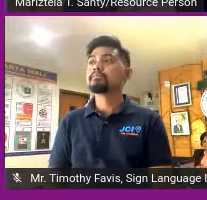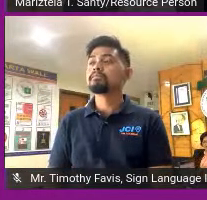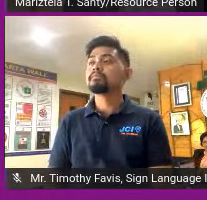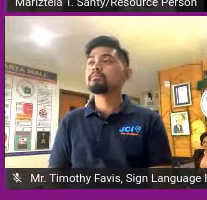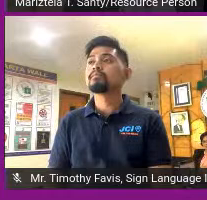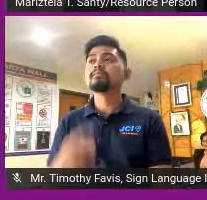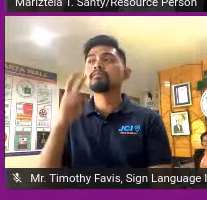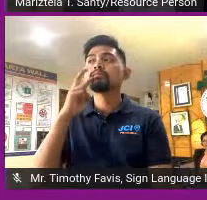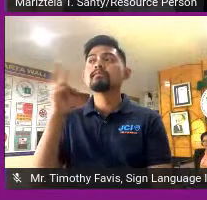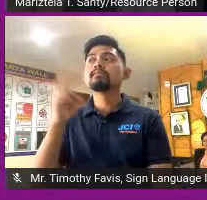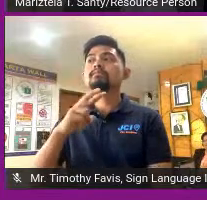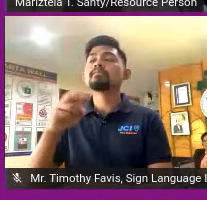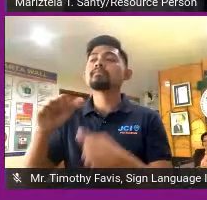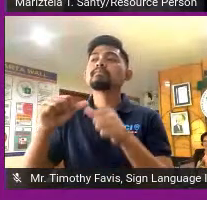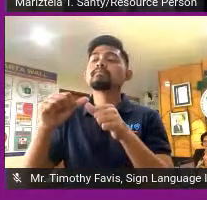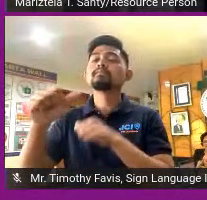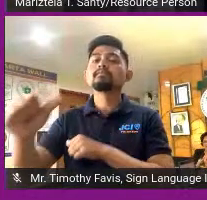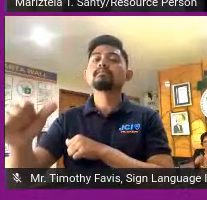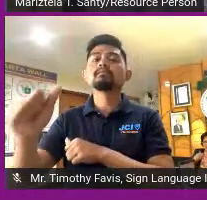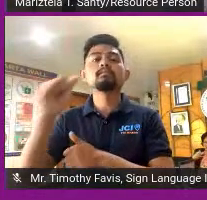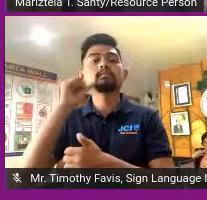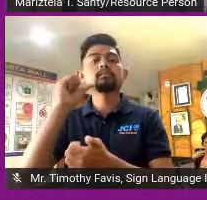it is a violence against women.